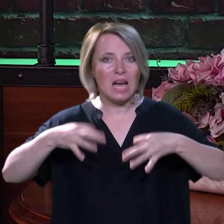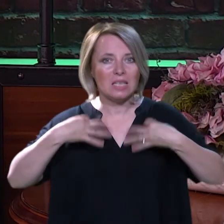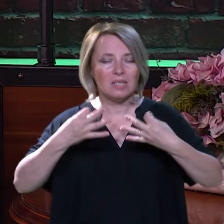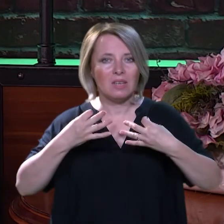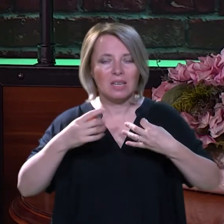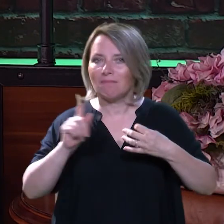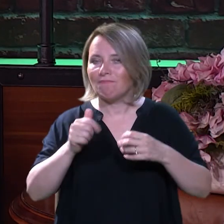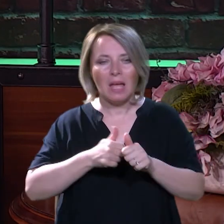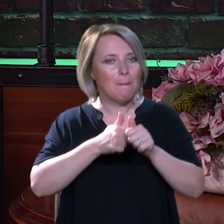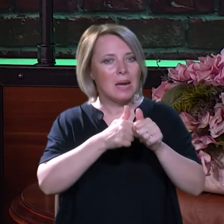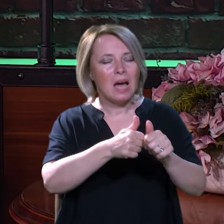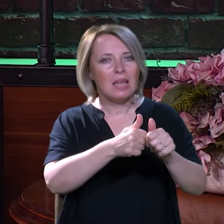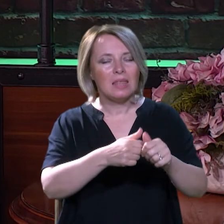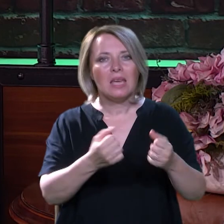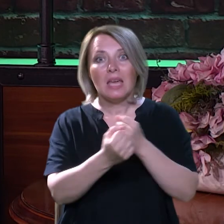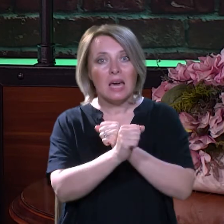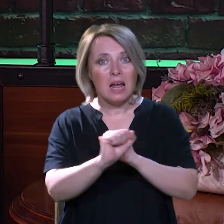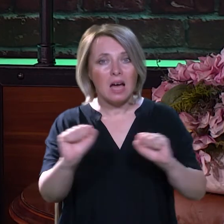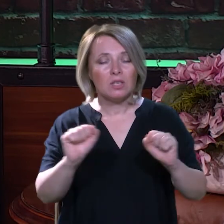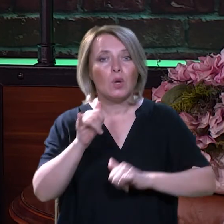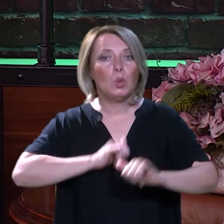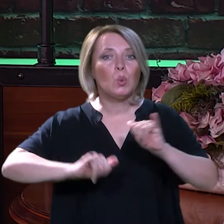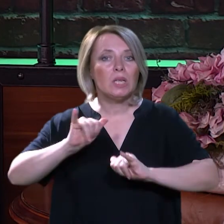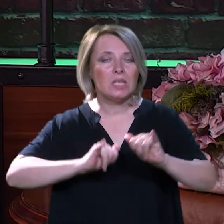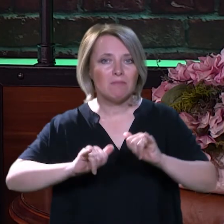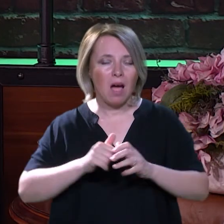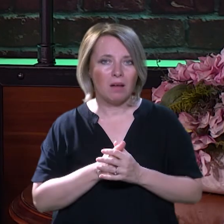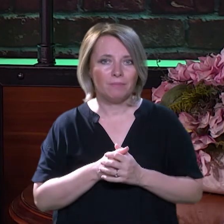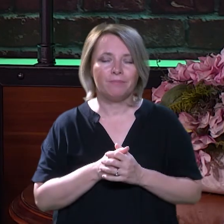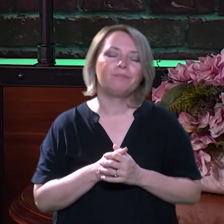prati razvoj turizma i svega dalje, a trebao bi.